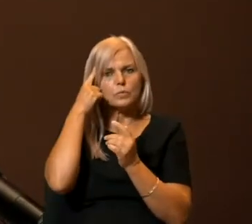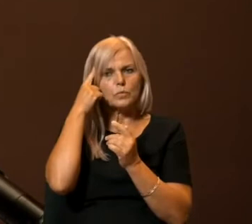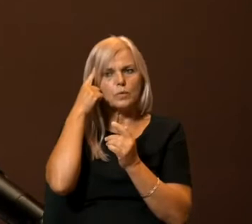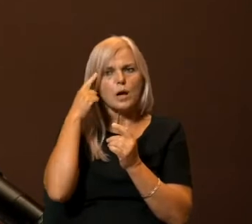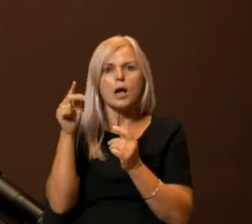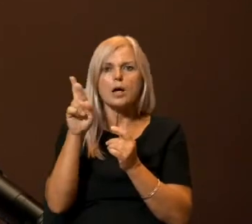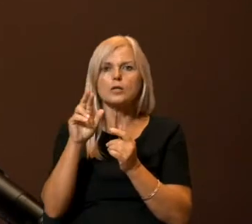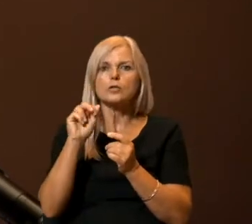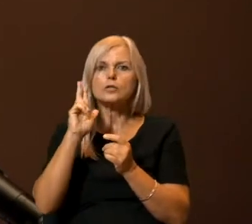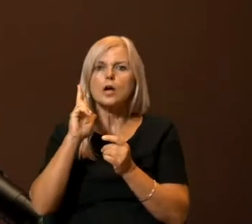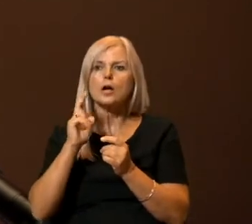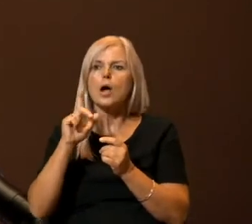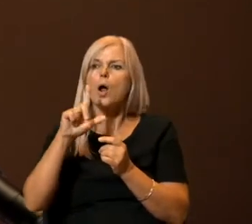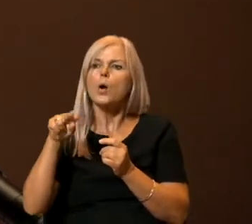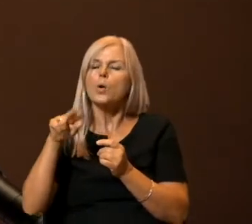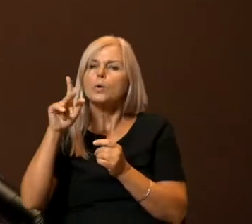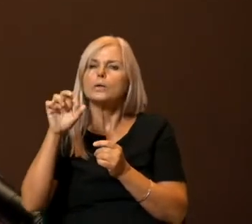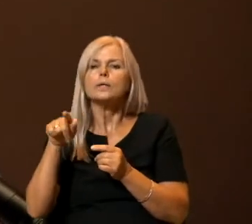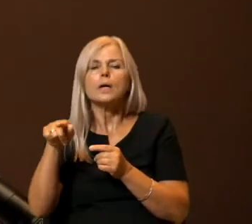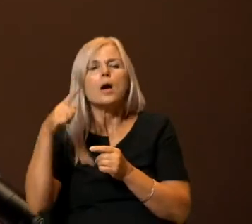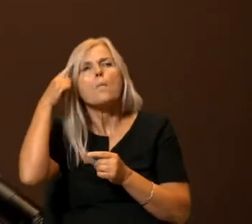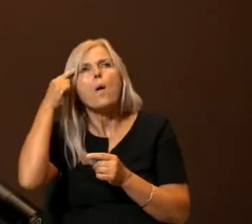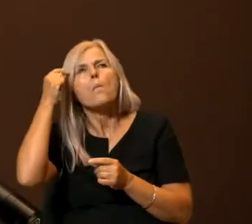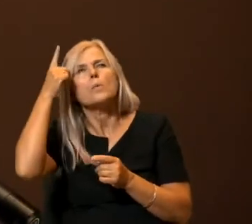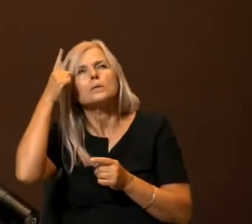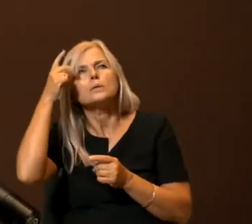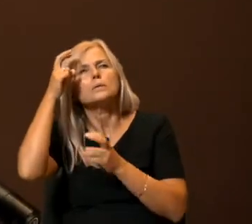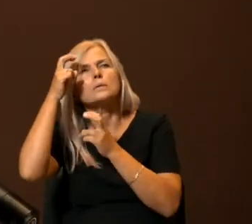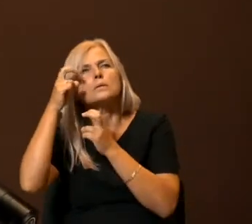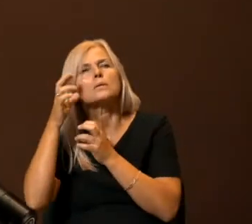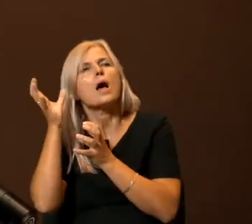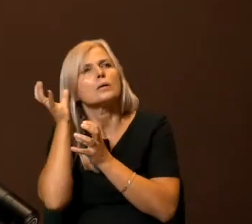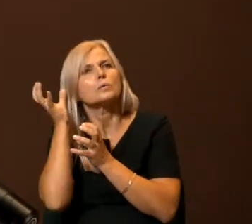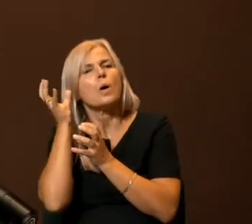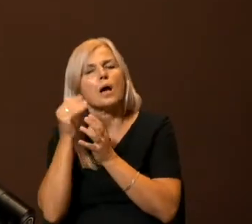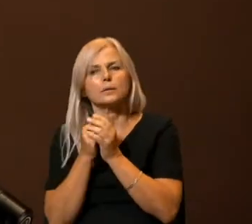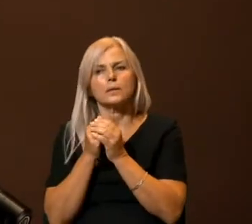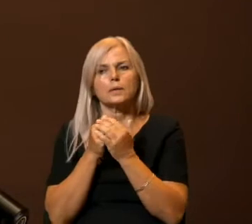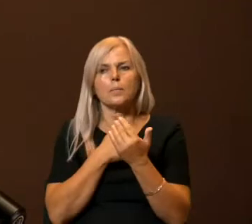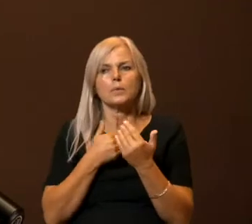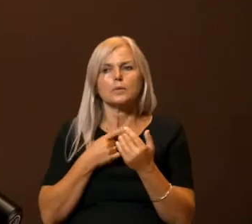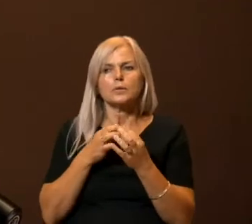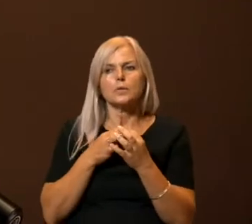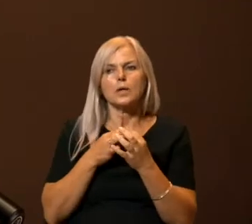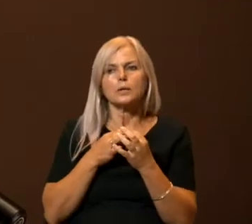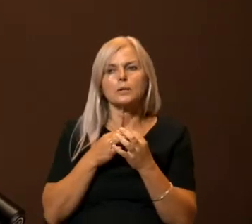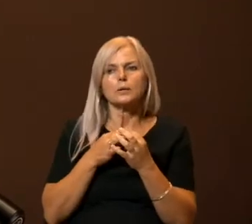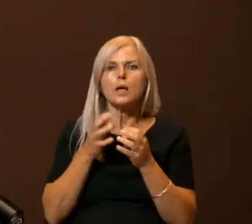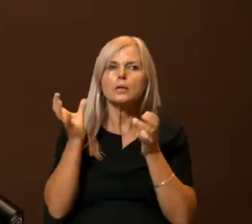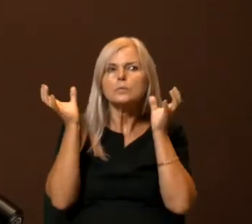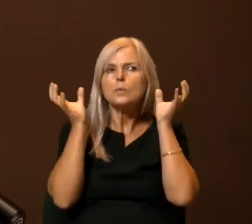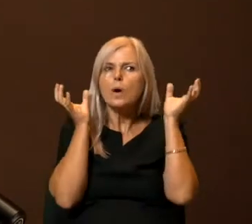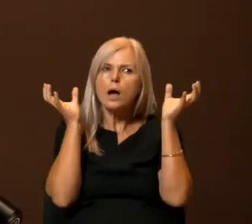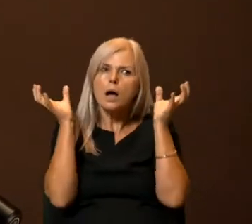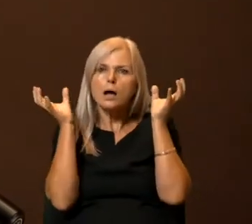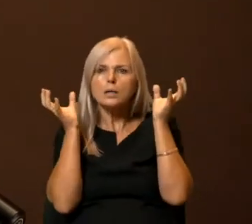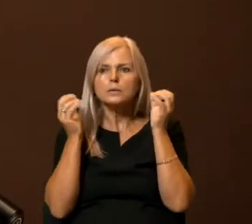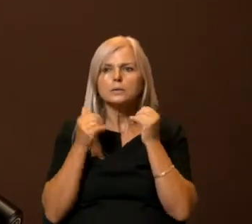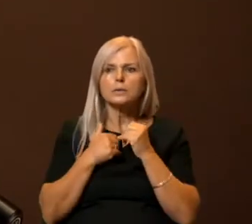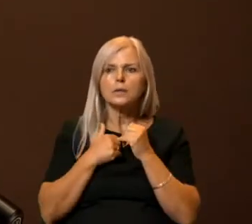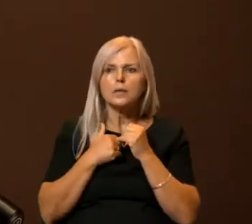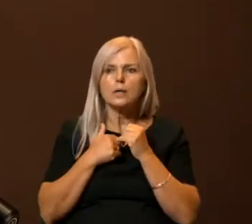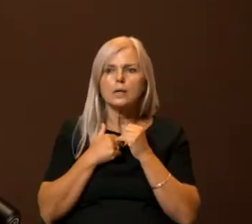Jacques-Luc Nancy i jego koncepcję słuchania. Ja myślę, że jedna kwestia związana ze słuchaniem polega na tym, że